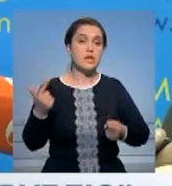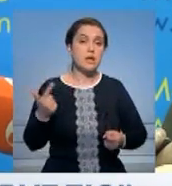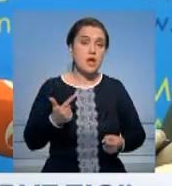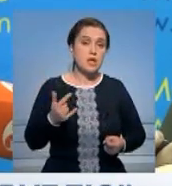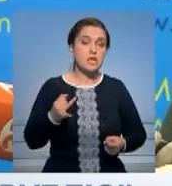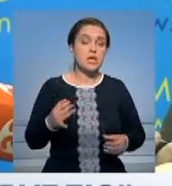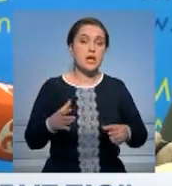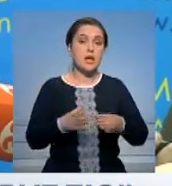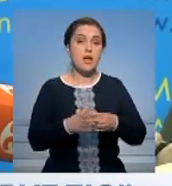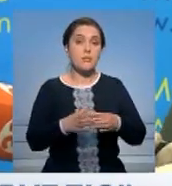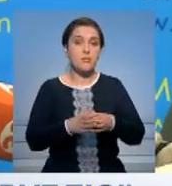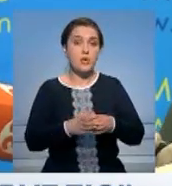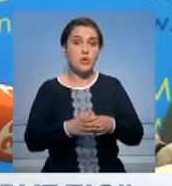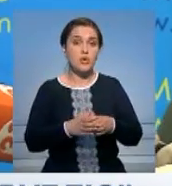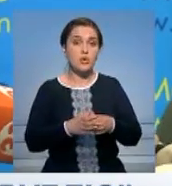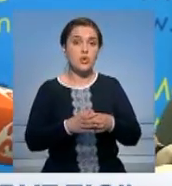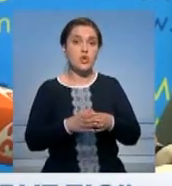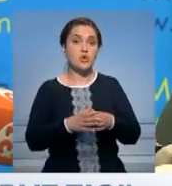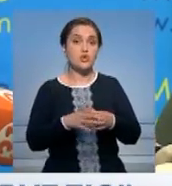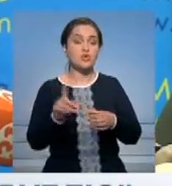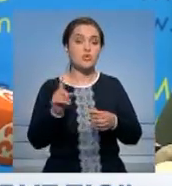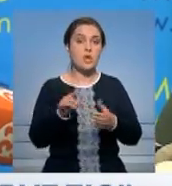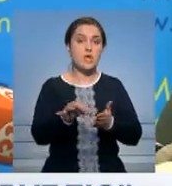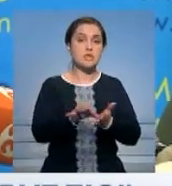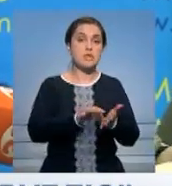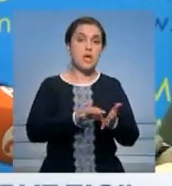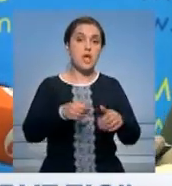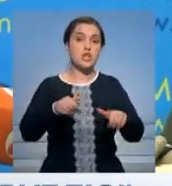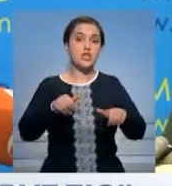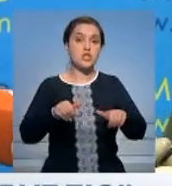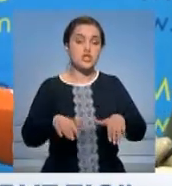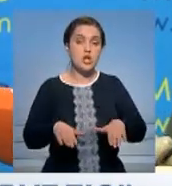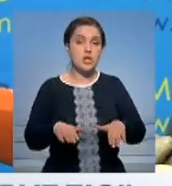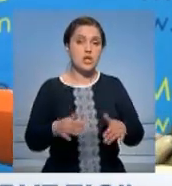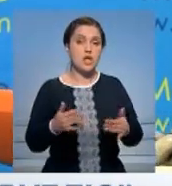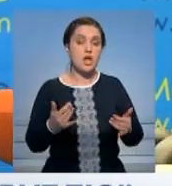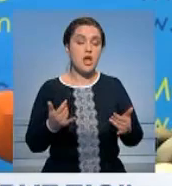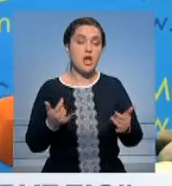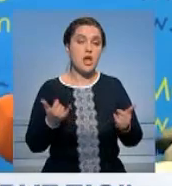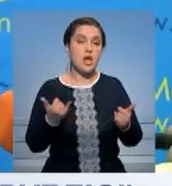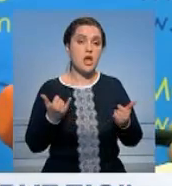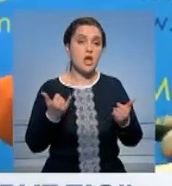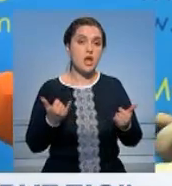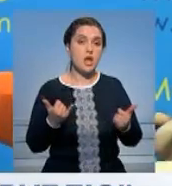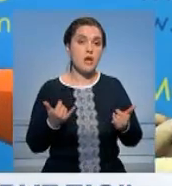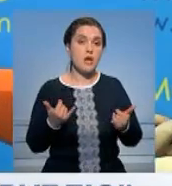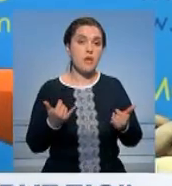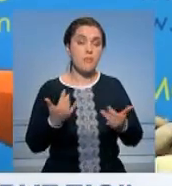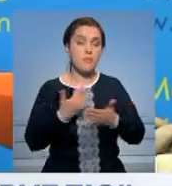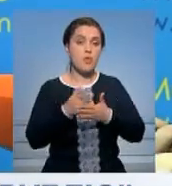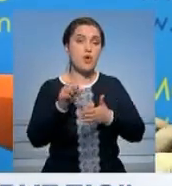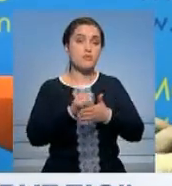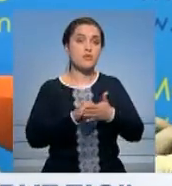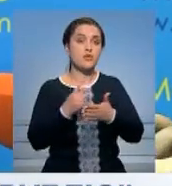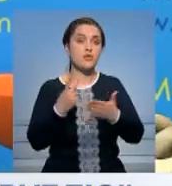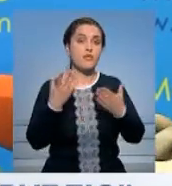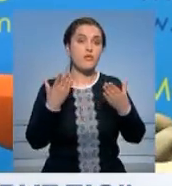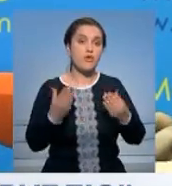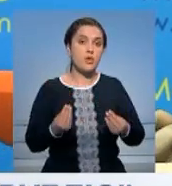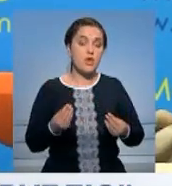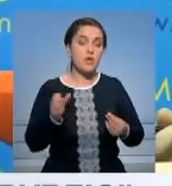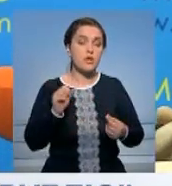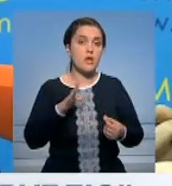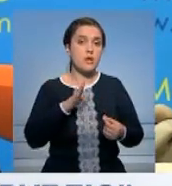наши компании о том, что сиюминутные решения, которые могут быть приняты сейчас вот на основании этих двух дней, в перспективе